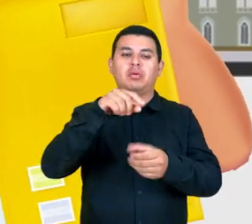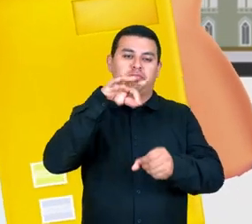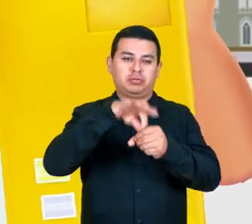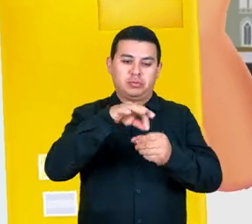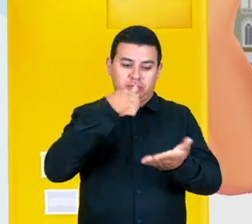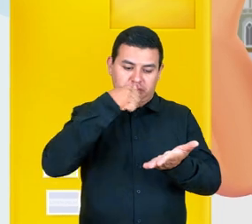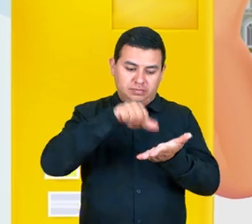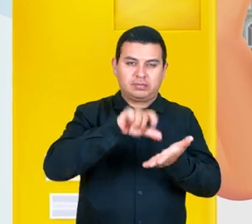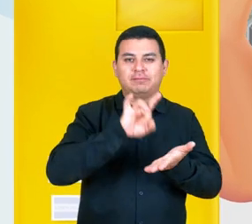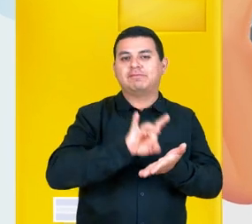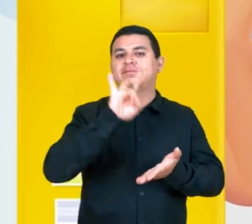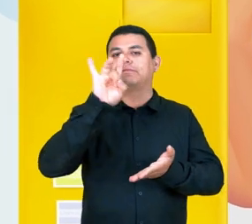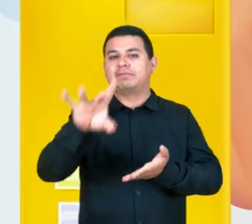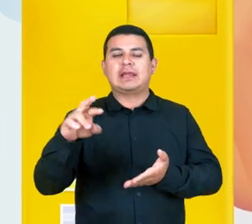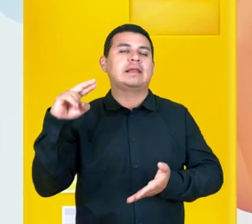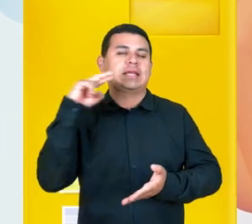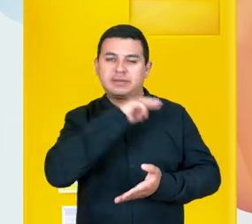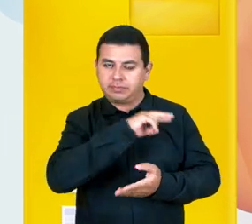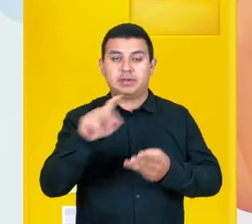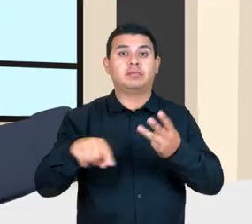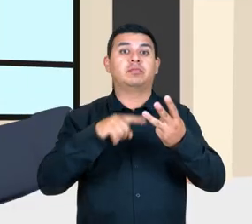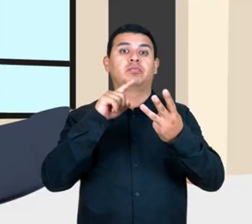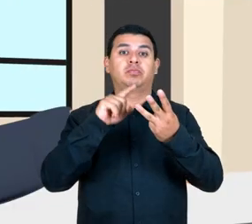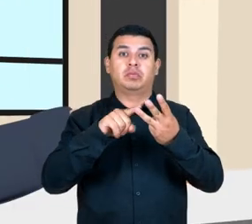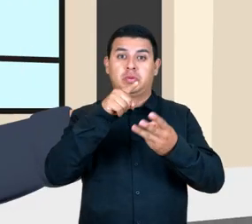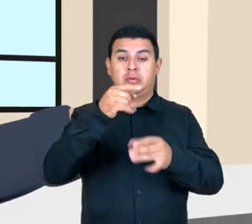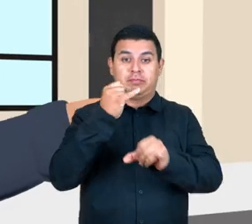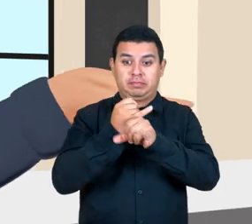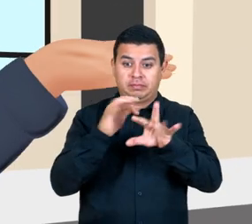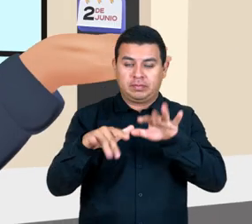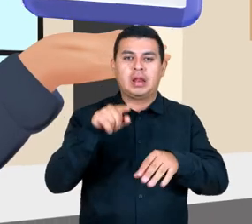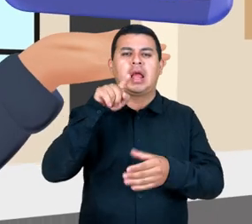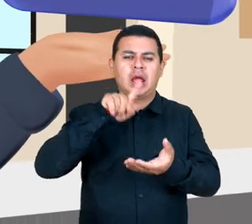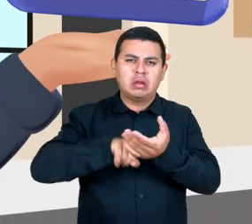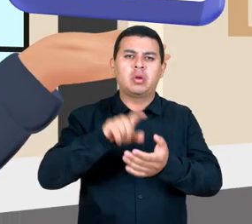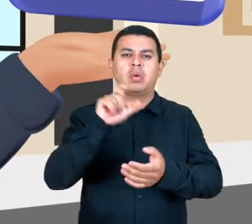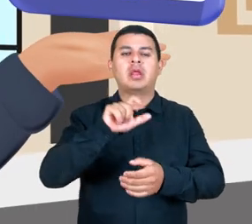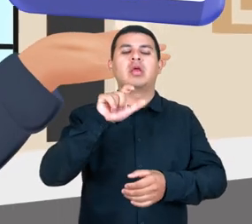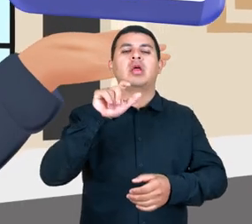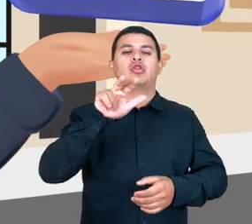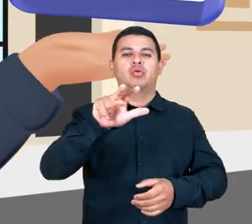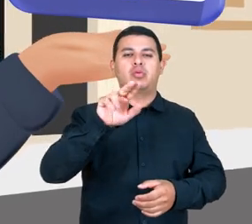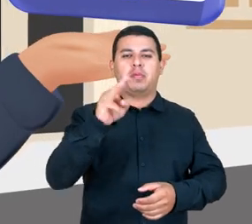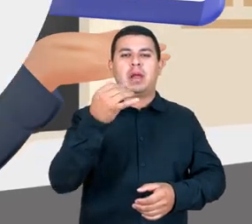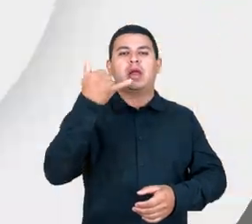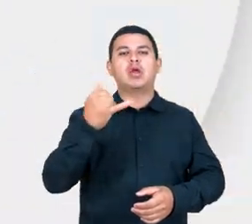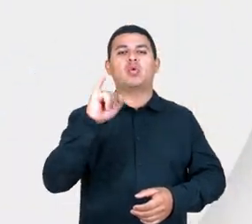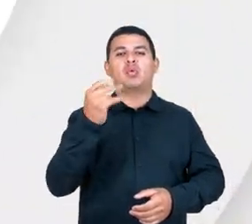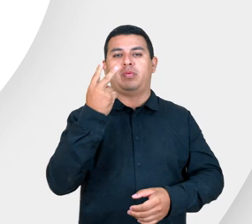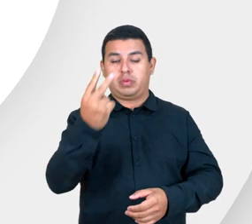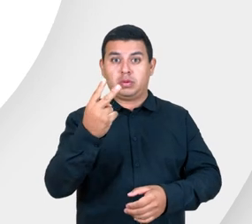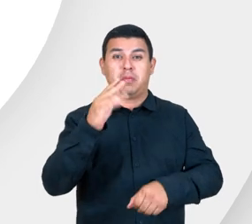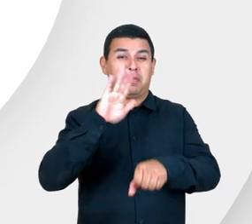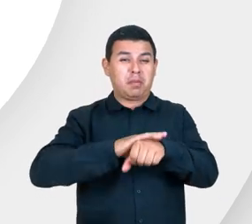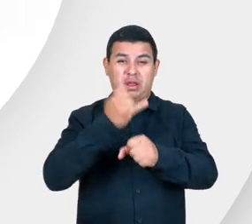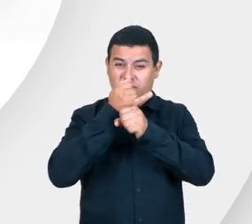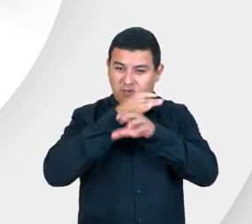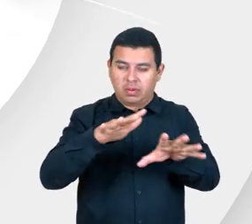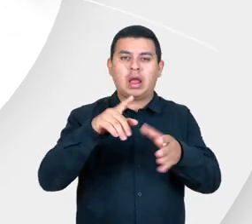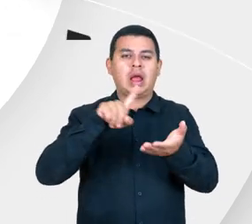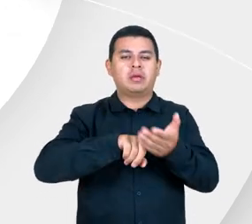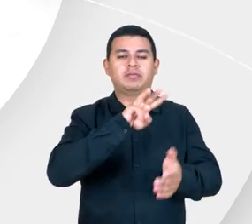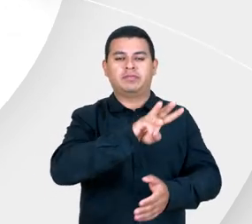por el poste. El mes de junio es el de junio.